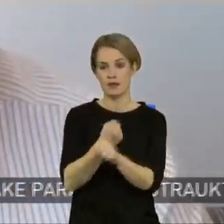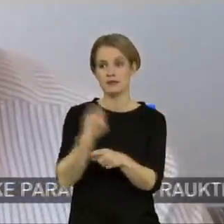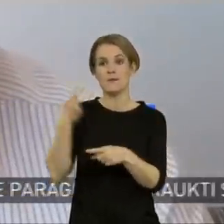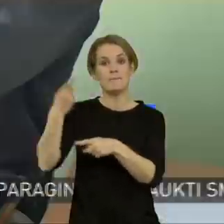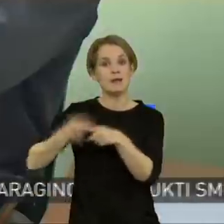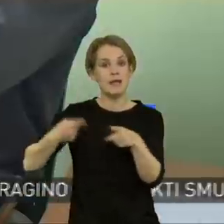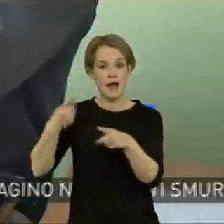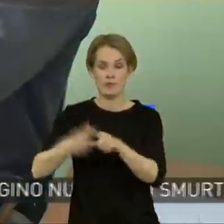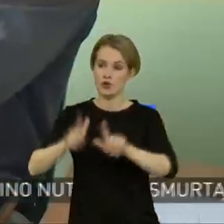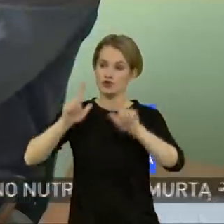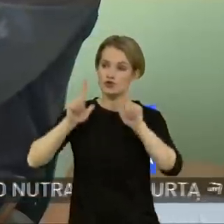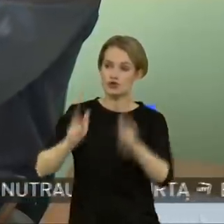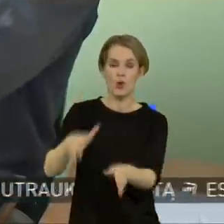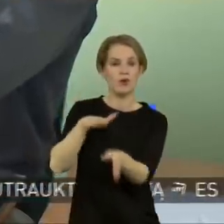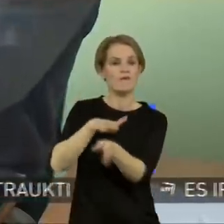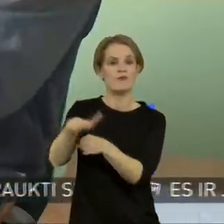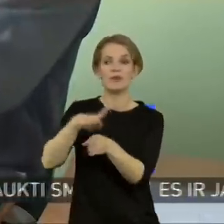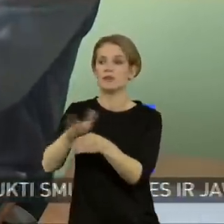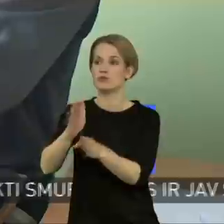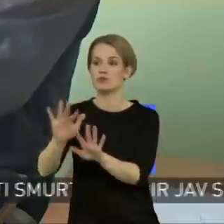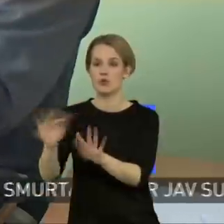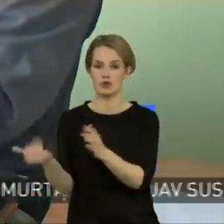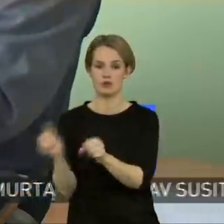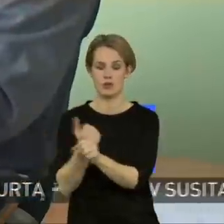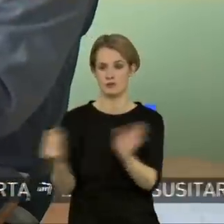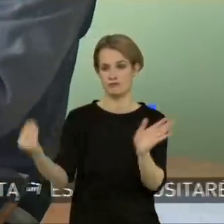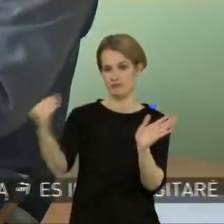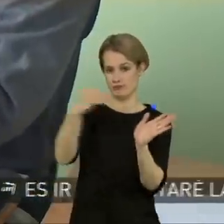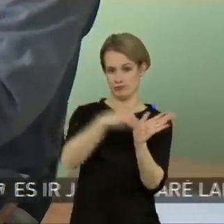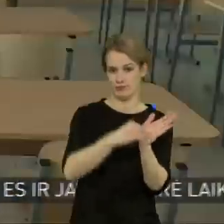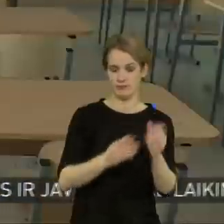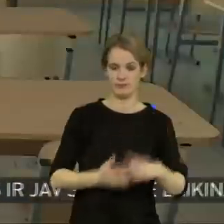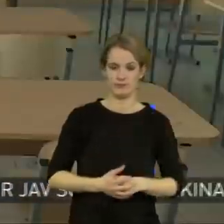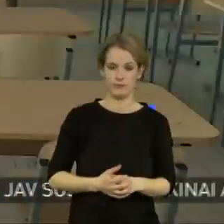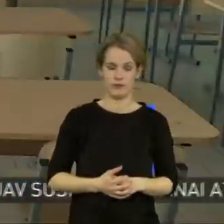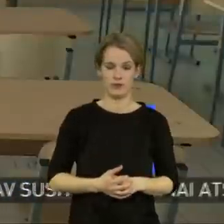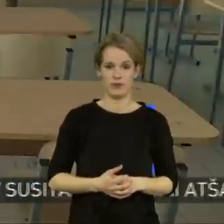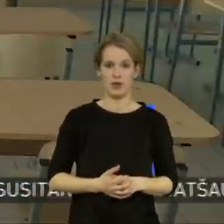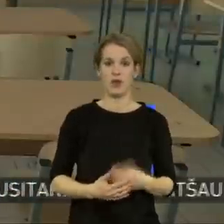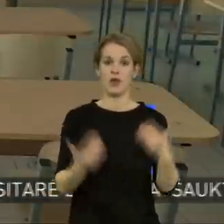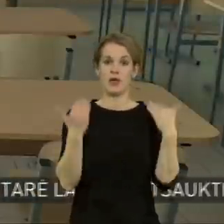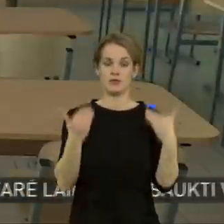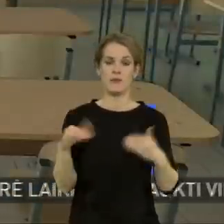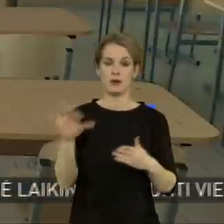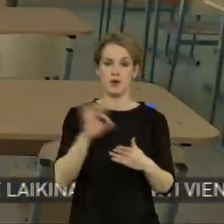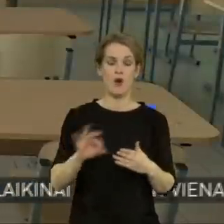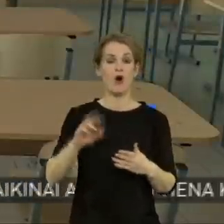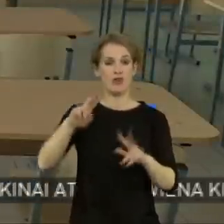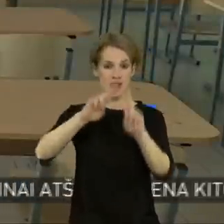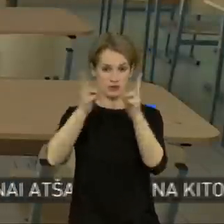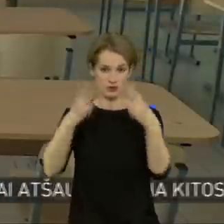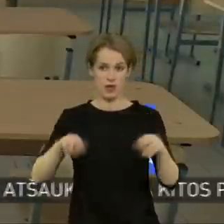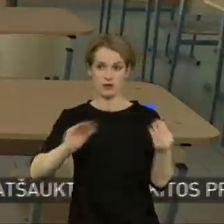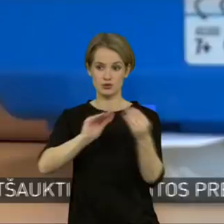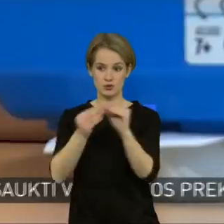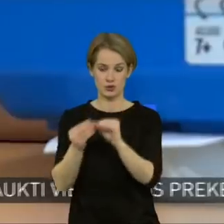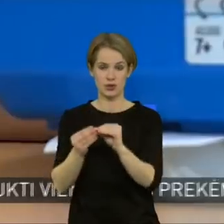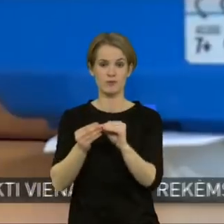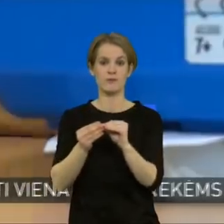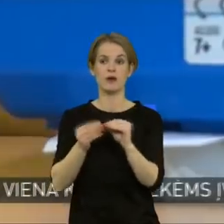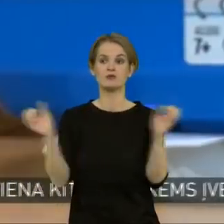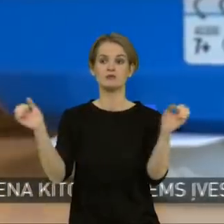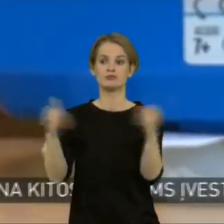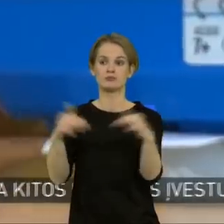bus pasiekti. Lemputė švies labai silpnai. Dabar reguliarų susitikimai dėl nacionalinio susitarimo turėtų vykti kas dvi